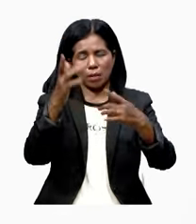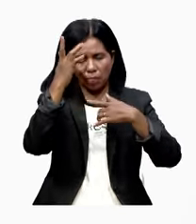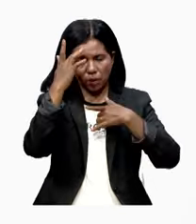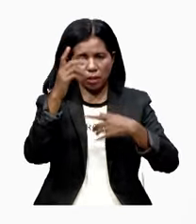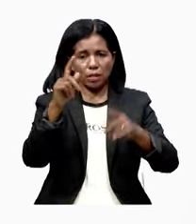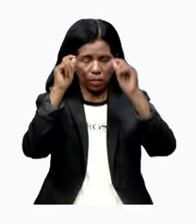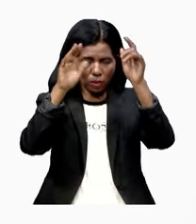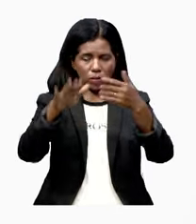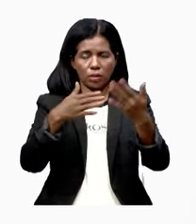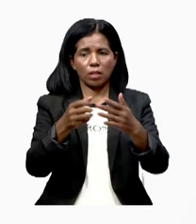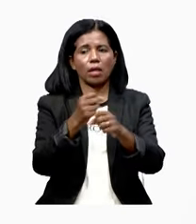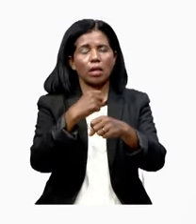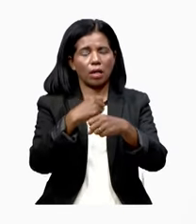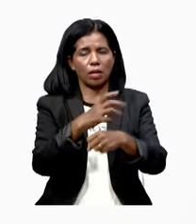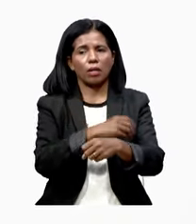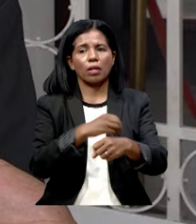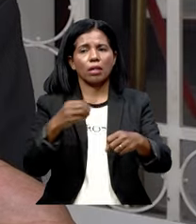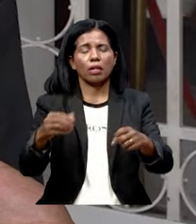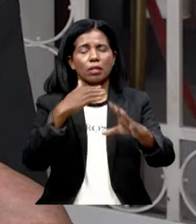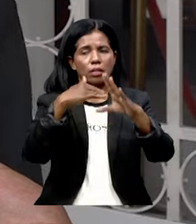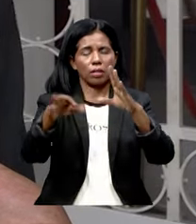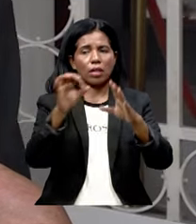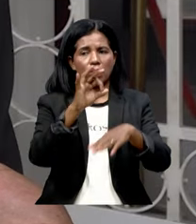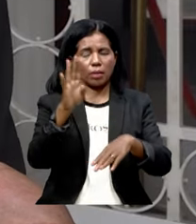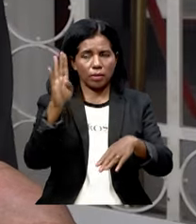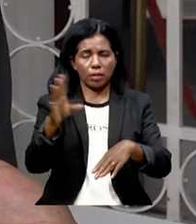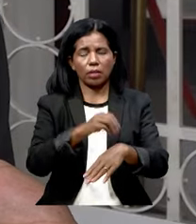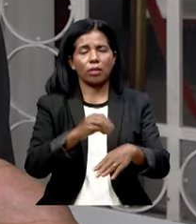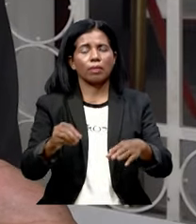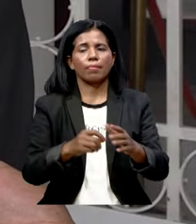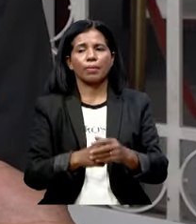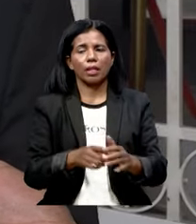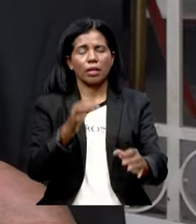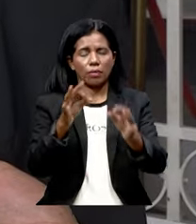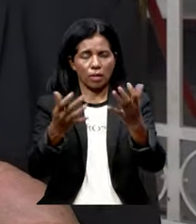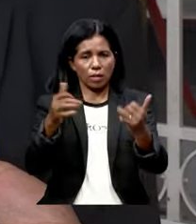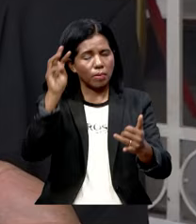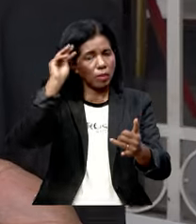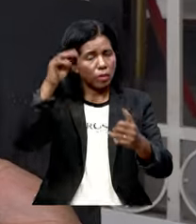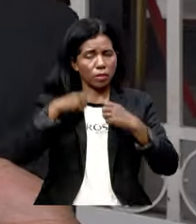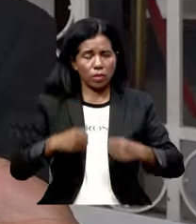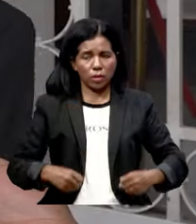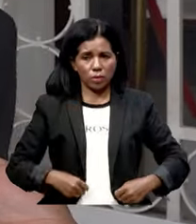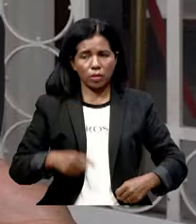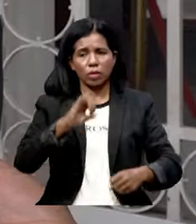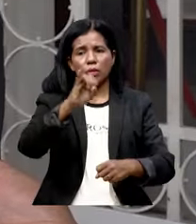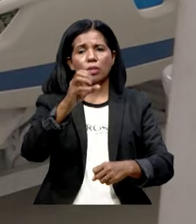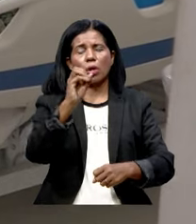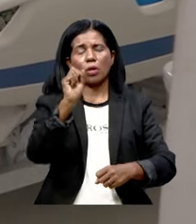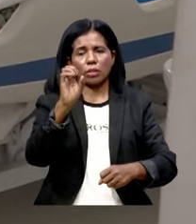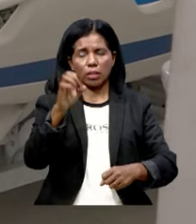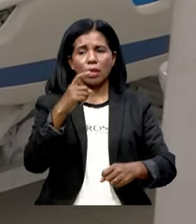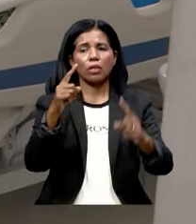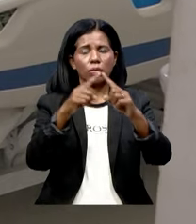timoruansira nebe dada una haluela tratamento espalha e media social no sai viral. Mas que nune ministro saúde interino José Magno Hateten,